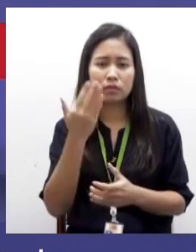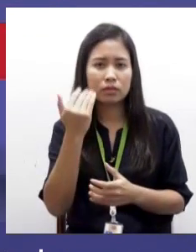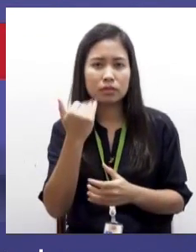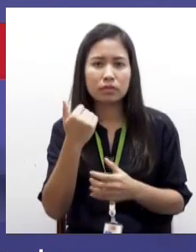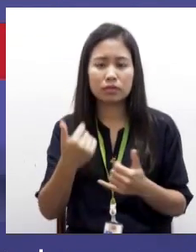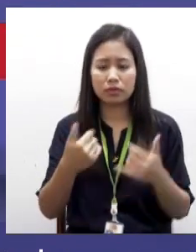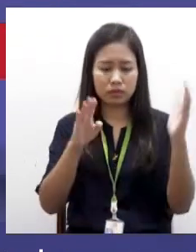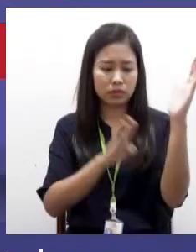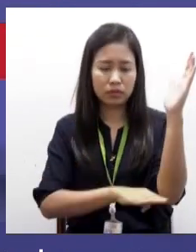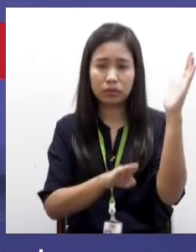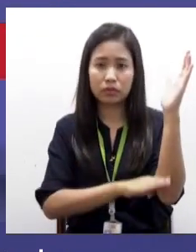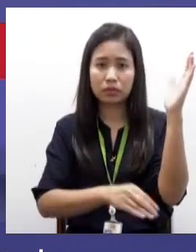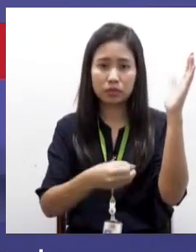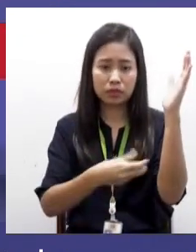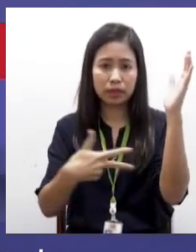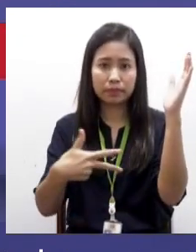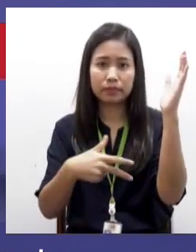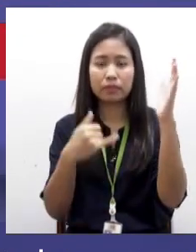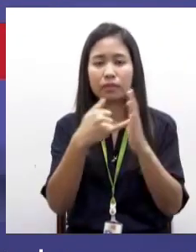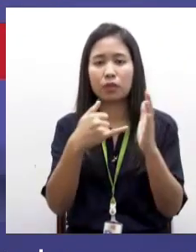คนก็เป็นตัวเลขให้เราได้เห็นว่าทำไมถึงภาคใต้เรานะครับในศาลจังหวัดชายแดนภาคใต้หรือ4จังหวัดชายแดนภาคใต้มีปริมาณของผู้ติดเชื้อค่อนข้างที่จะสูงกว่าภาคอื่นๆนะครับเนื่องจากพี่น้องเราที่เป็นประเทศเพื่อนบ้านนะครับอ่าอยู่ใกล้เคียงนะครับมีภาวะการติดเชื้อที่สูงนะครับแล้วก็มีภาระ